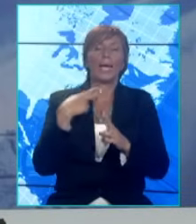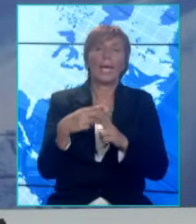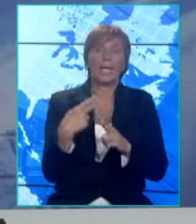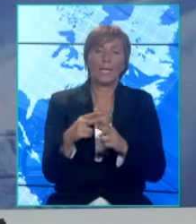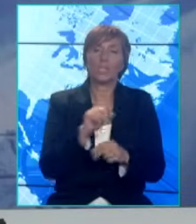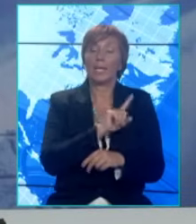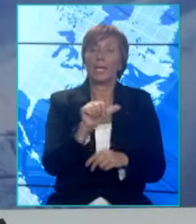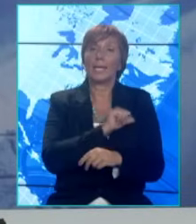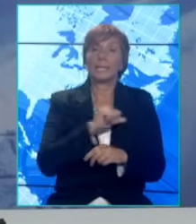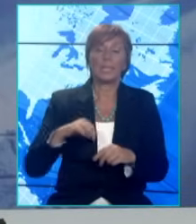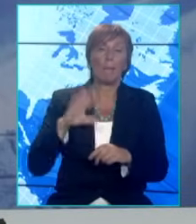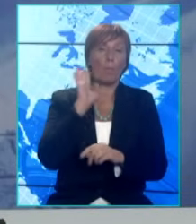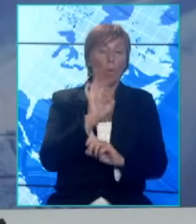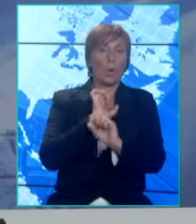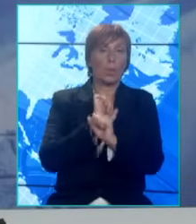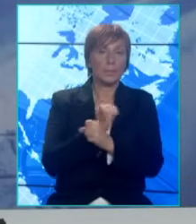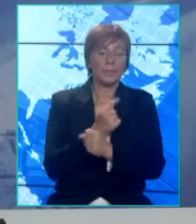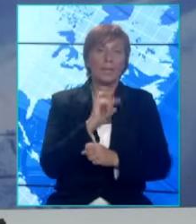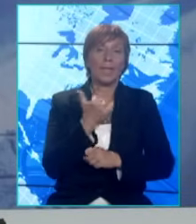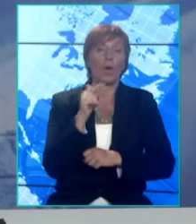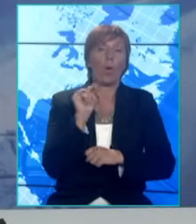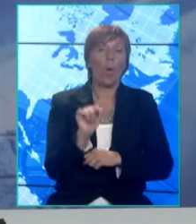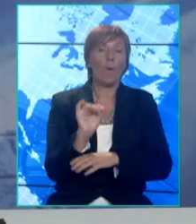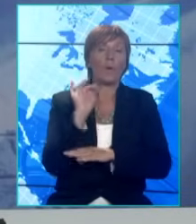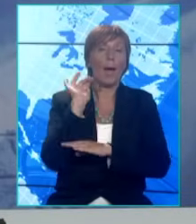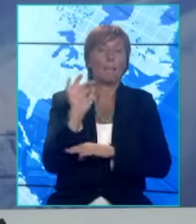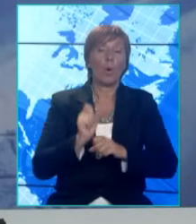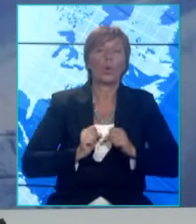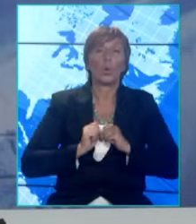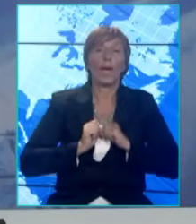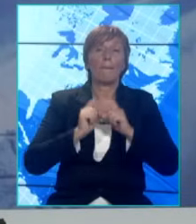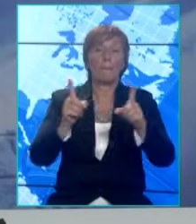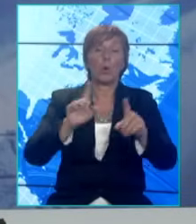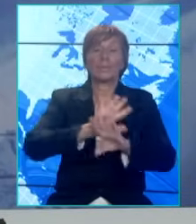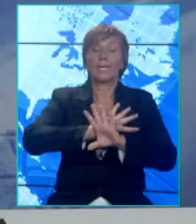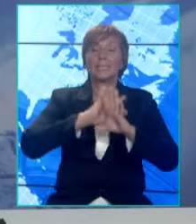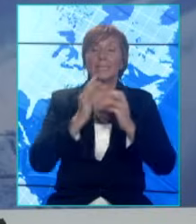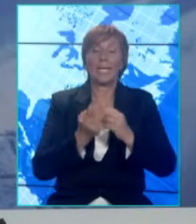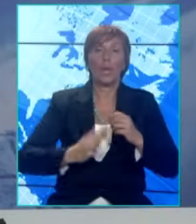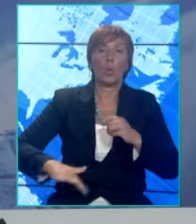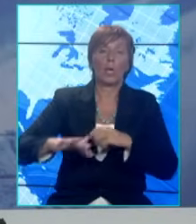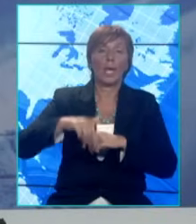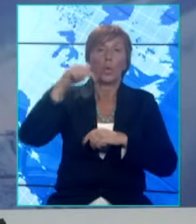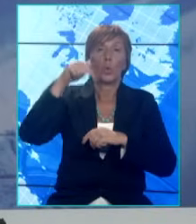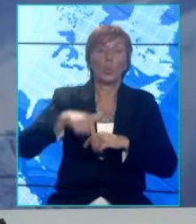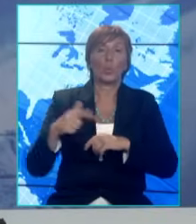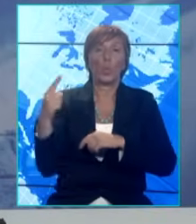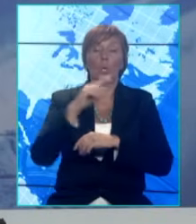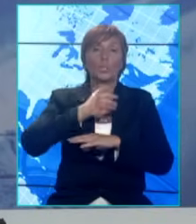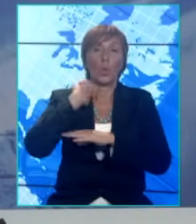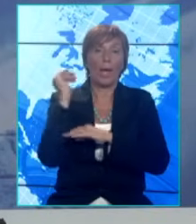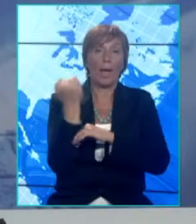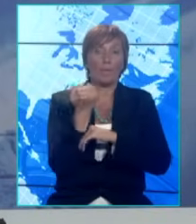Ne samo u Bosni i Hercegovini, nego ta poruka je poslana za cijeli regiju jugoistoka Europe. Uistinu danas